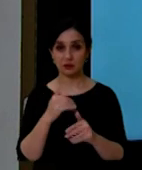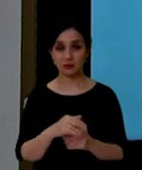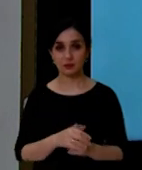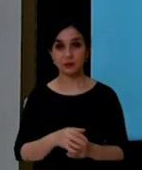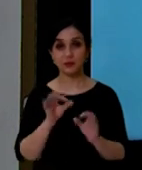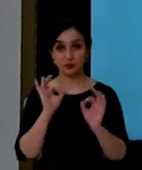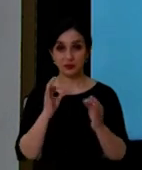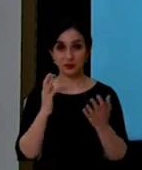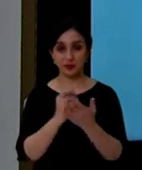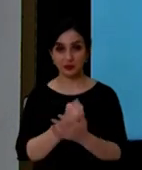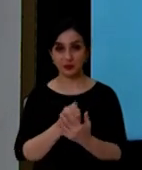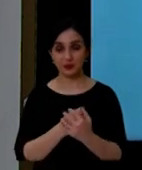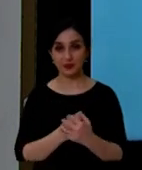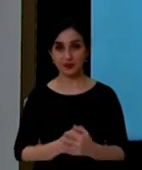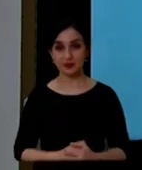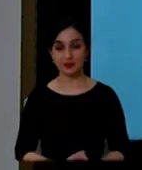Təqru tap təyərməsiz.